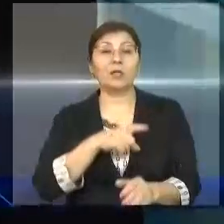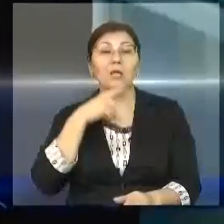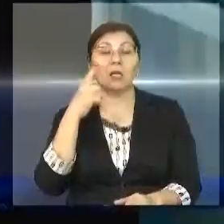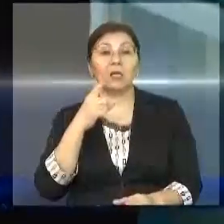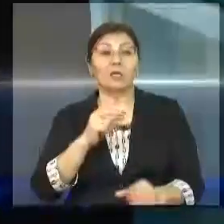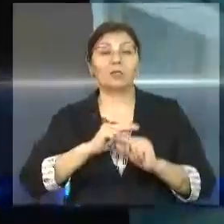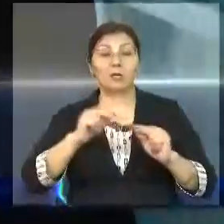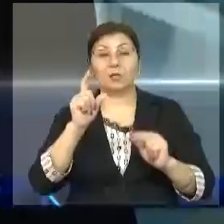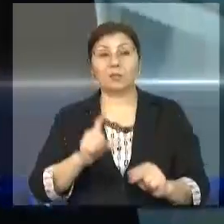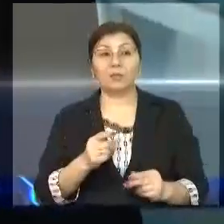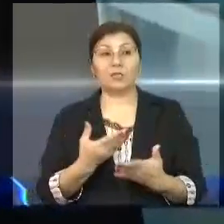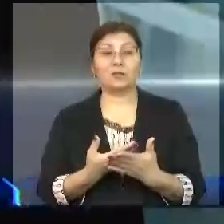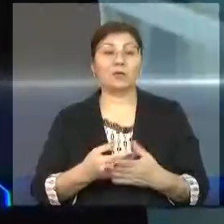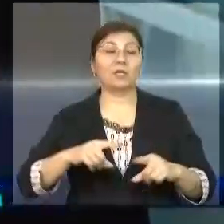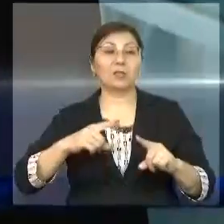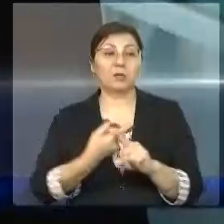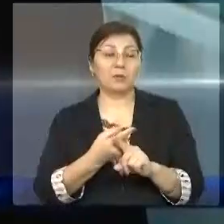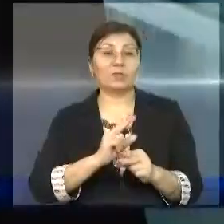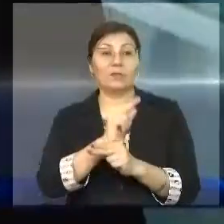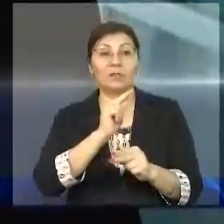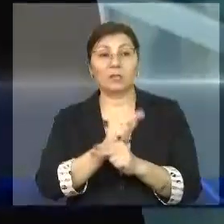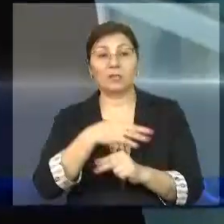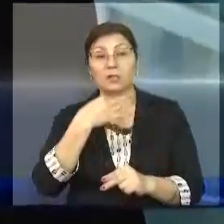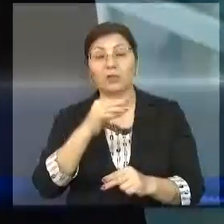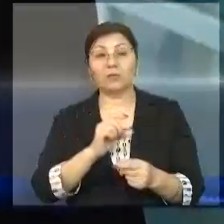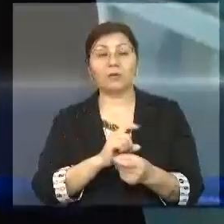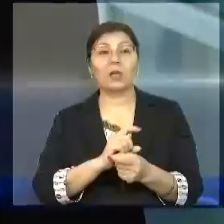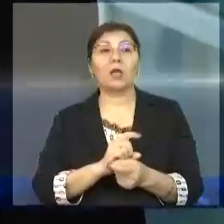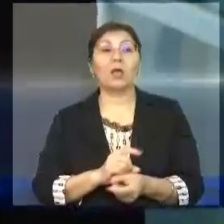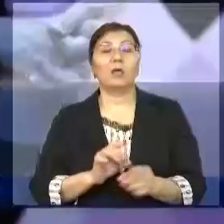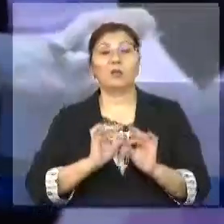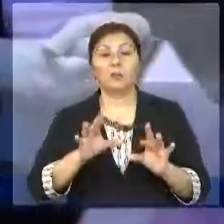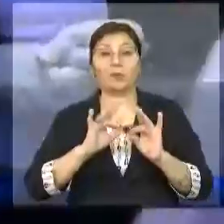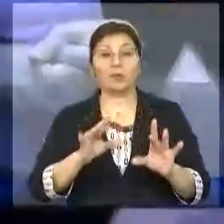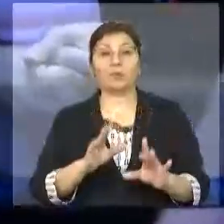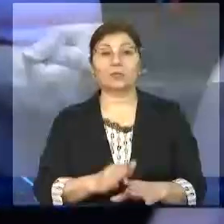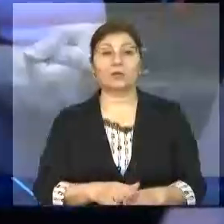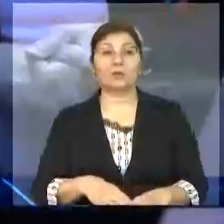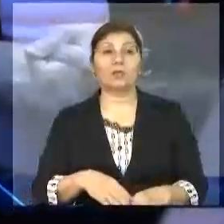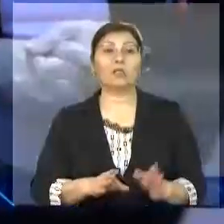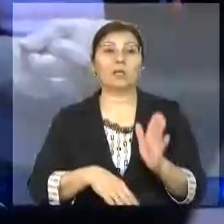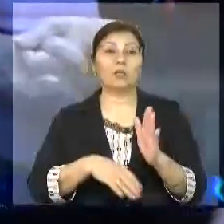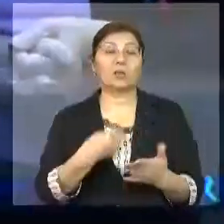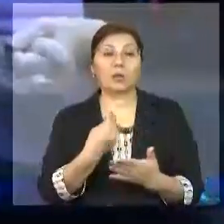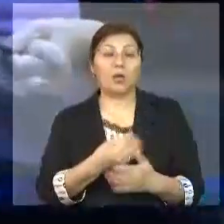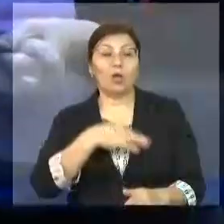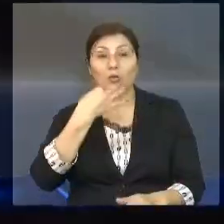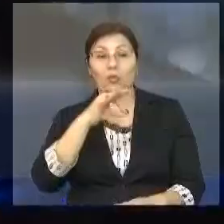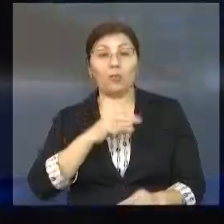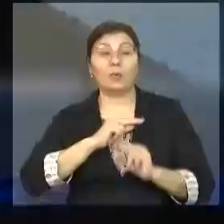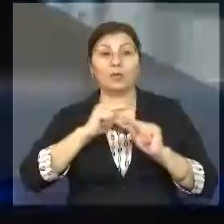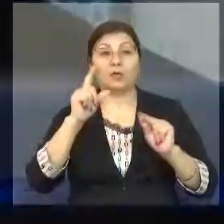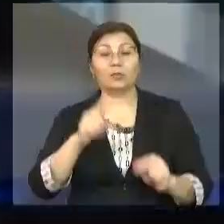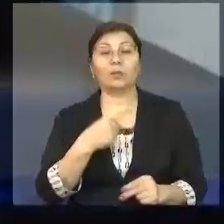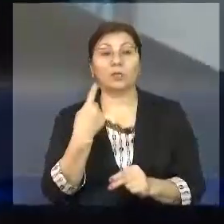буынға педагогикалық инновациялық әдістемелерді үйретіп, тәжірибемен бөлісіп отырамын деп ойлаймын. Бұл білікті ұстаздың алғашқы марапаты емес, білім